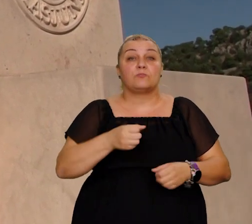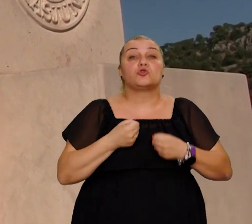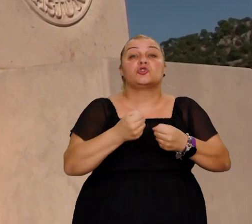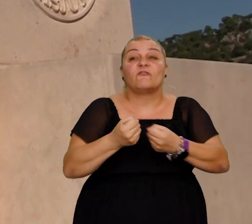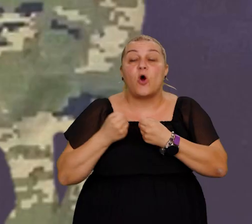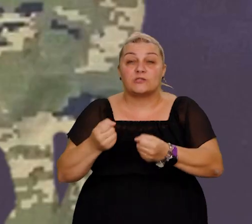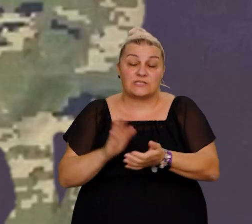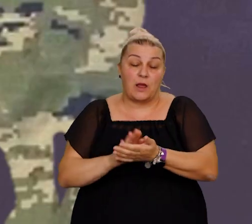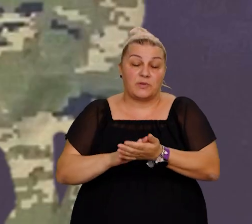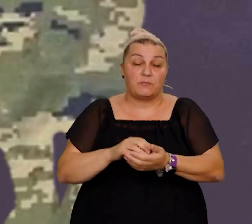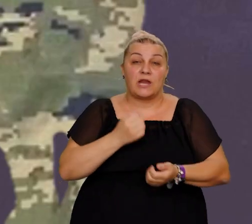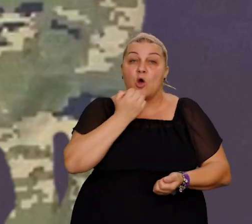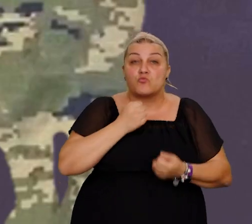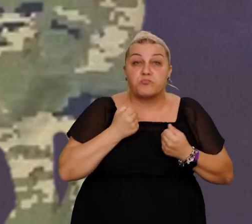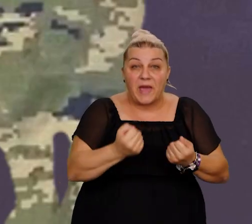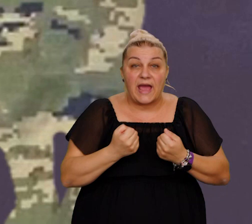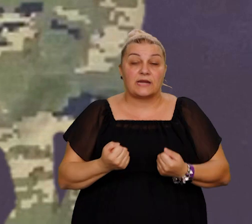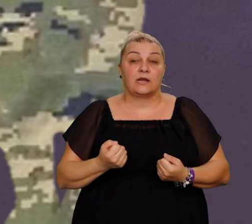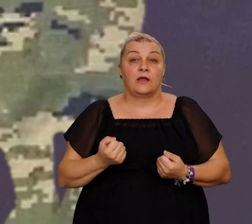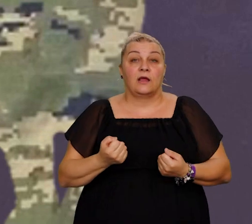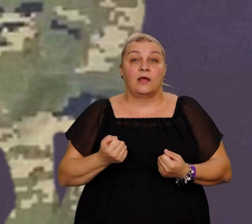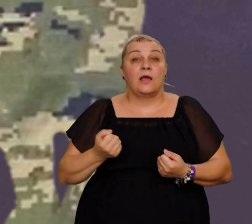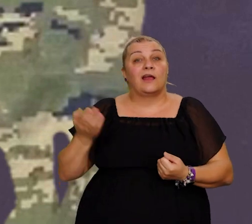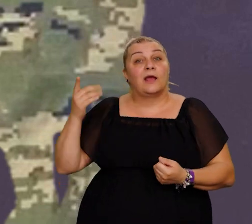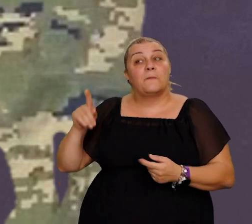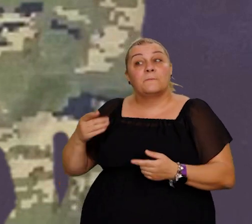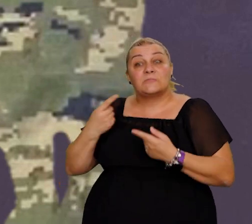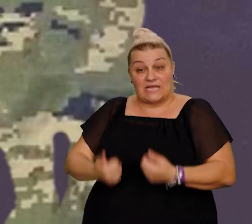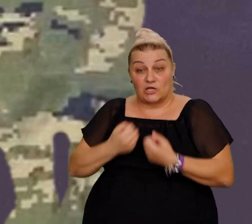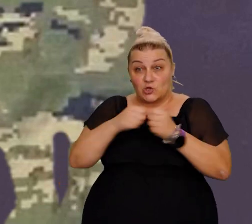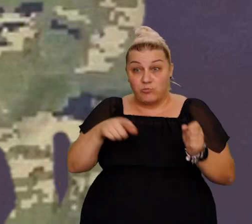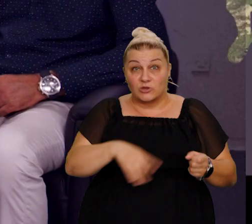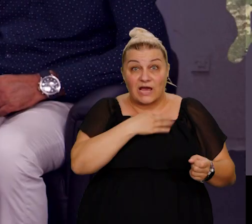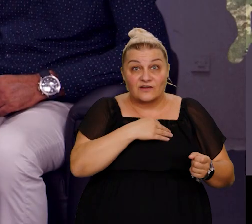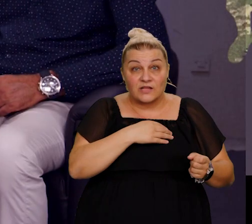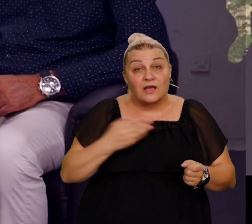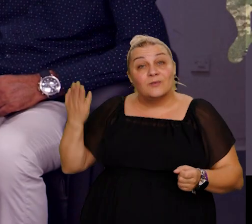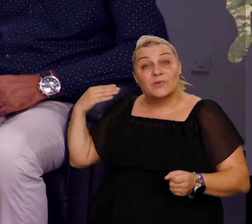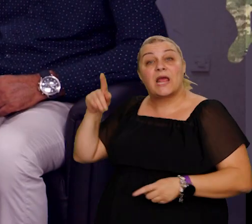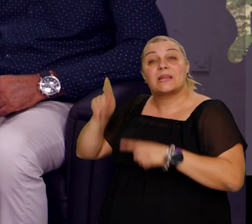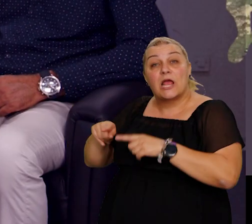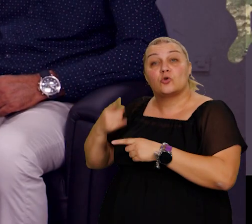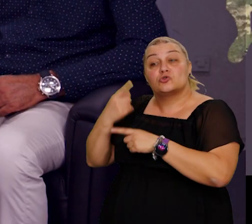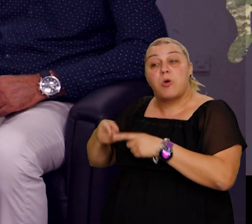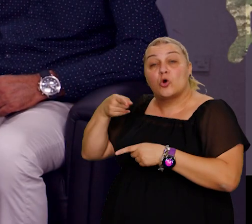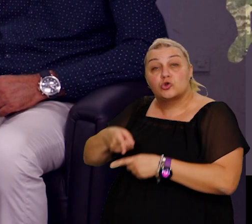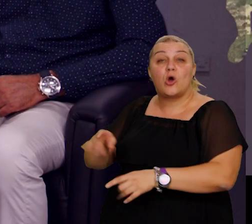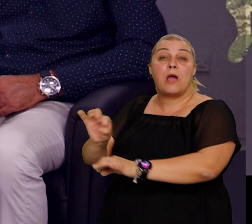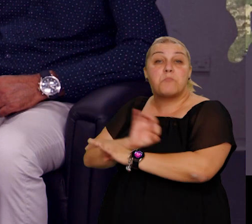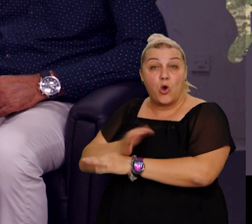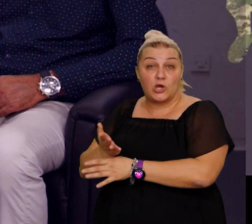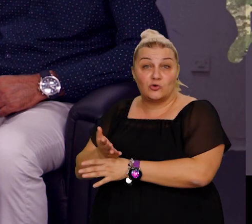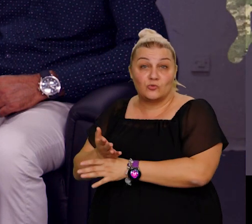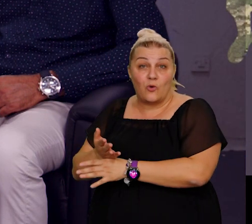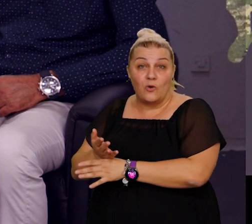po gradu, da bi imali turiste, neko je dao život za to. Mi to moramo više cijeniti. Imam osjećaj